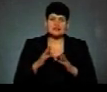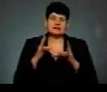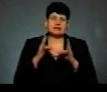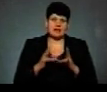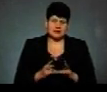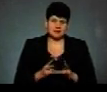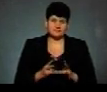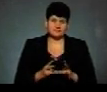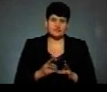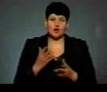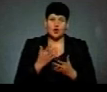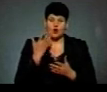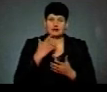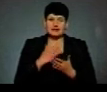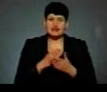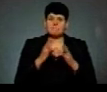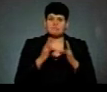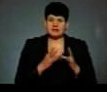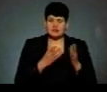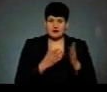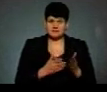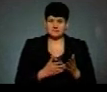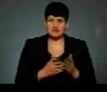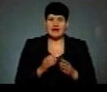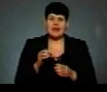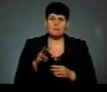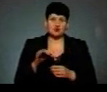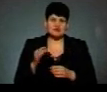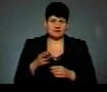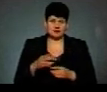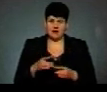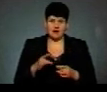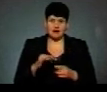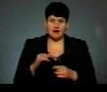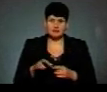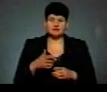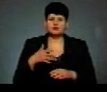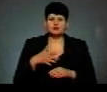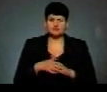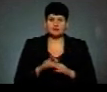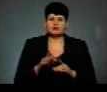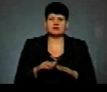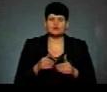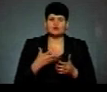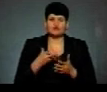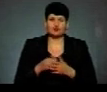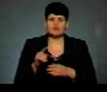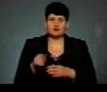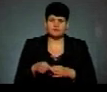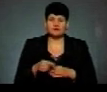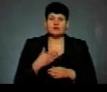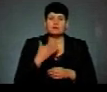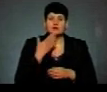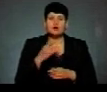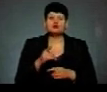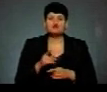коли стається біда, коли така емоційна реакція, абсолютно зрозуміло, що вони дають свої вимоги, абсолютно зрозуміло, що вони питають